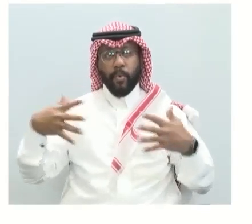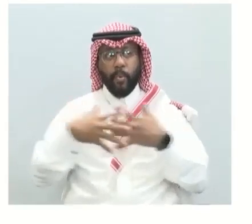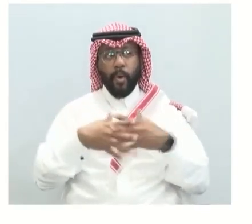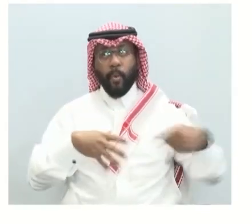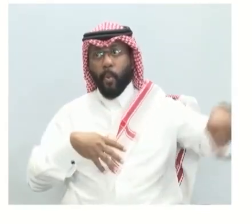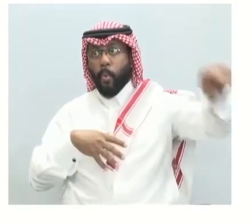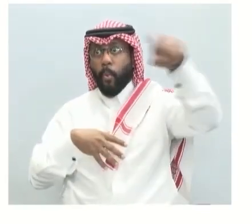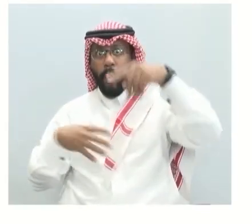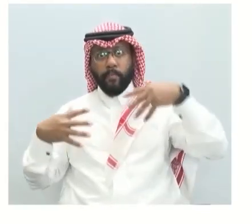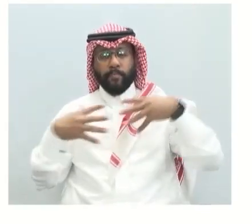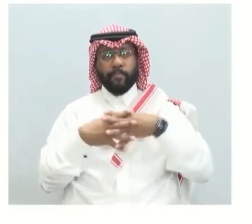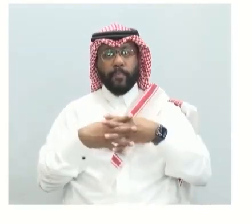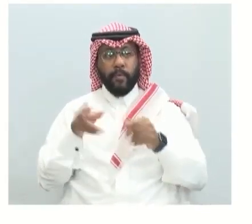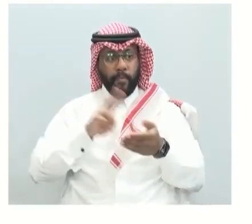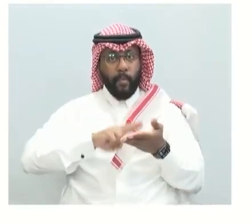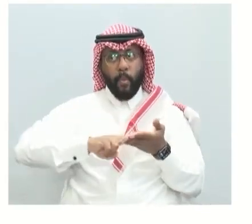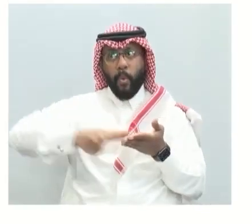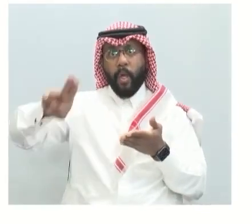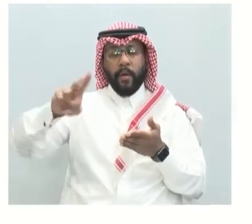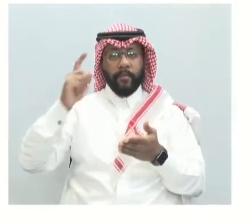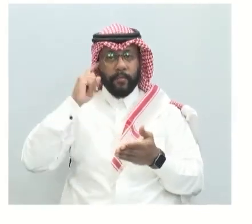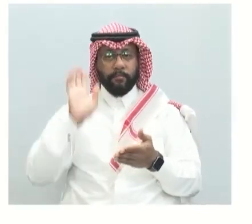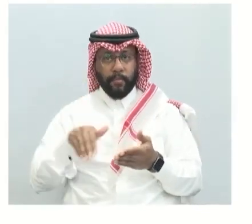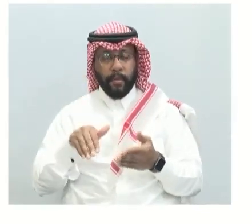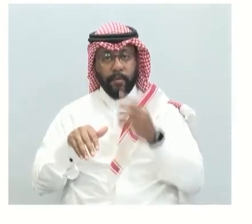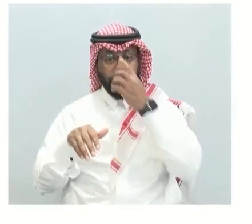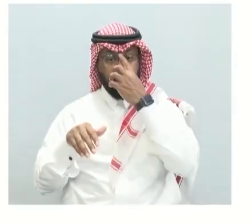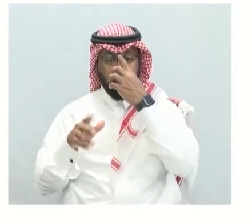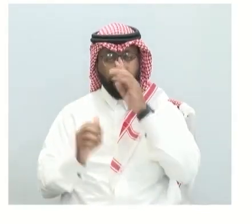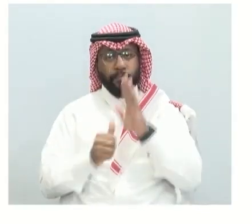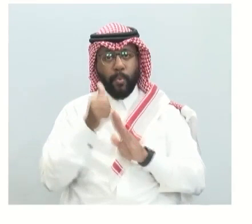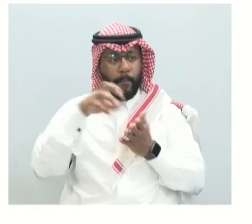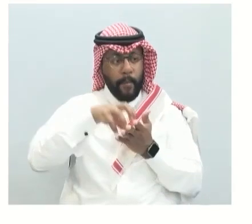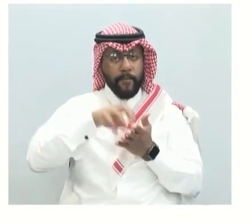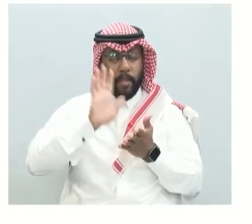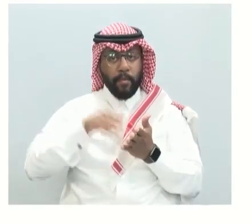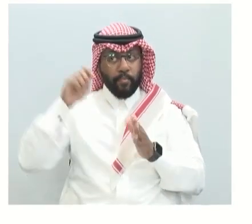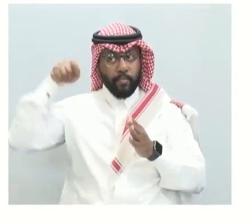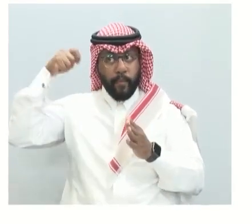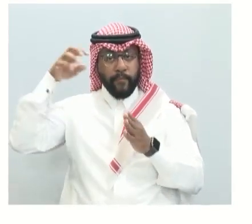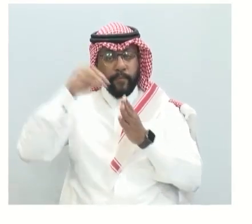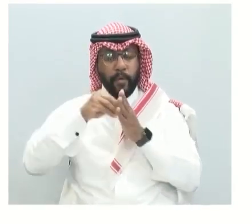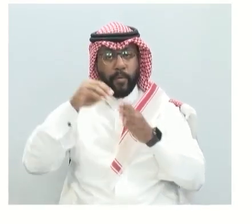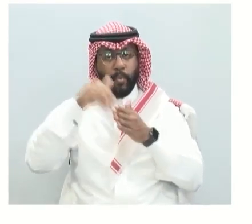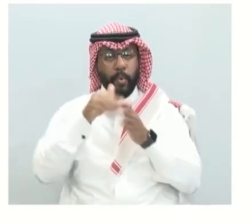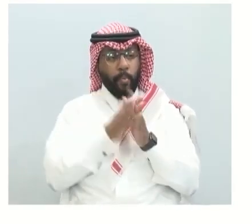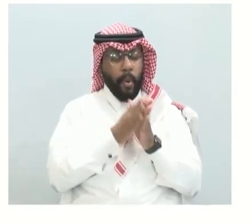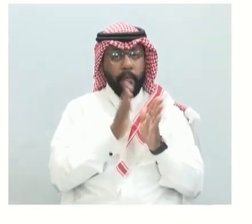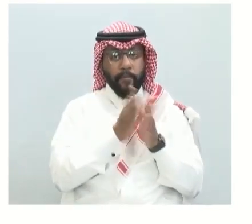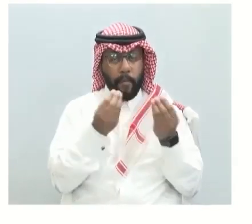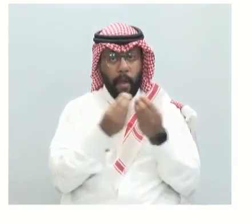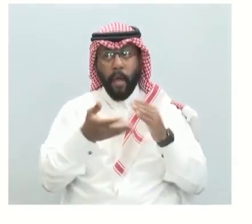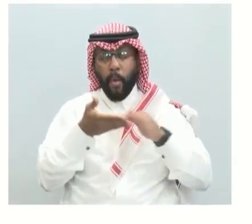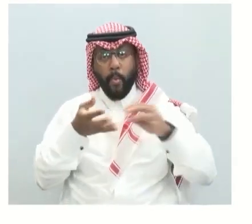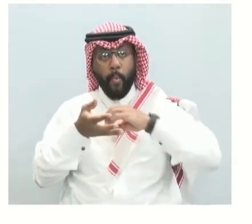غير طريقه ارسالها الى البريد الالكتروني طبعا ما هي الاشهر المواقع التي تتيح لنا مشاركه مجلداتنا وملفاتنا